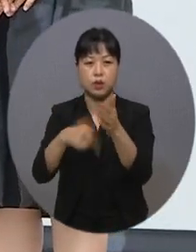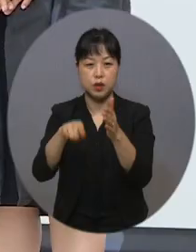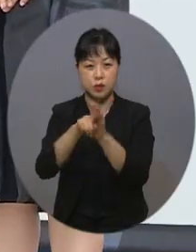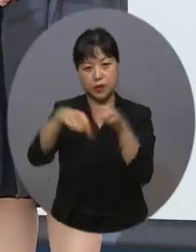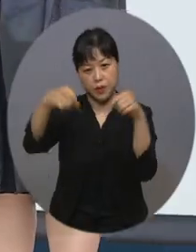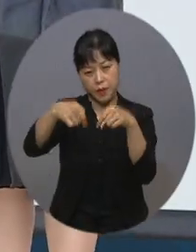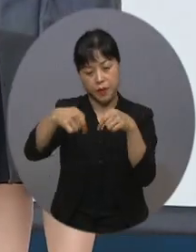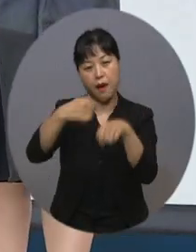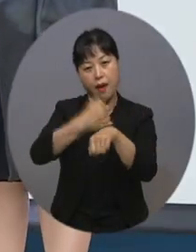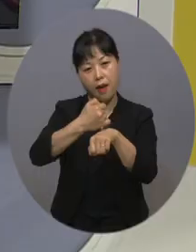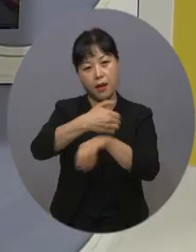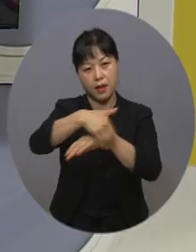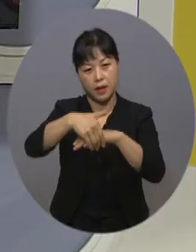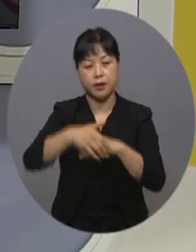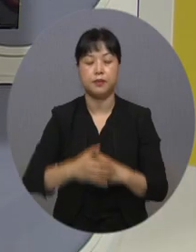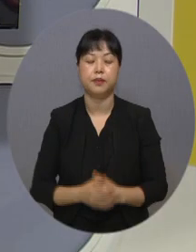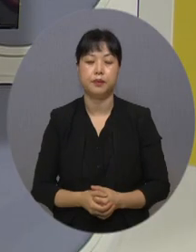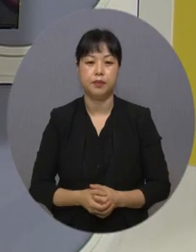방침입니다